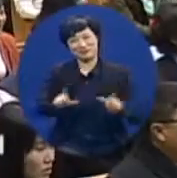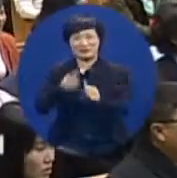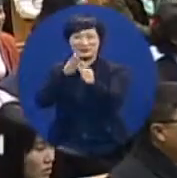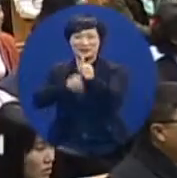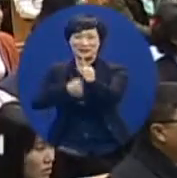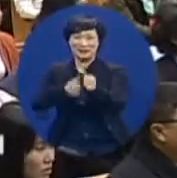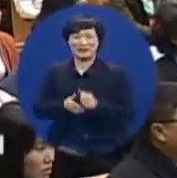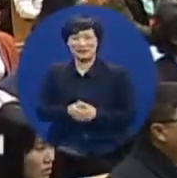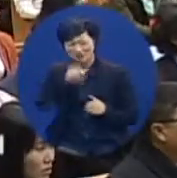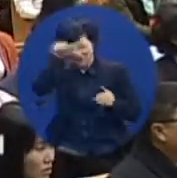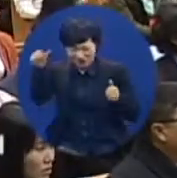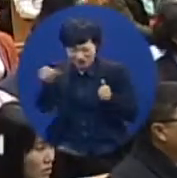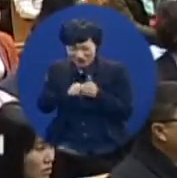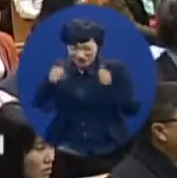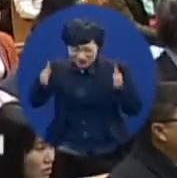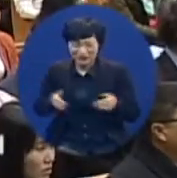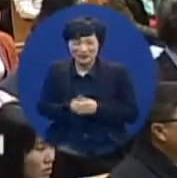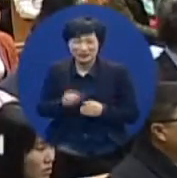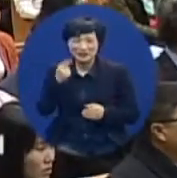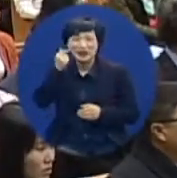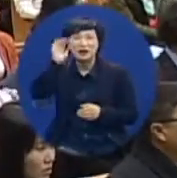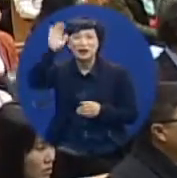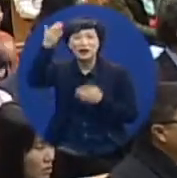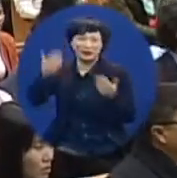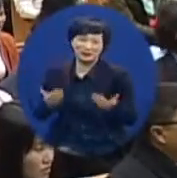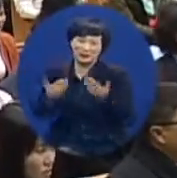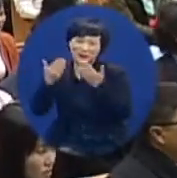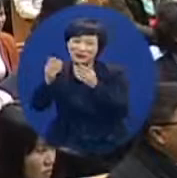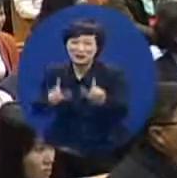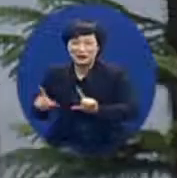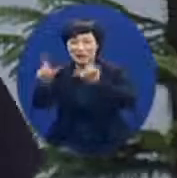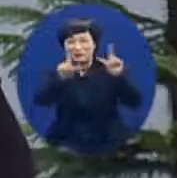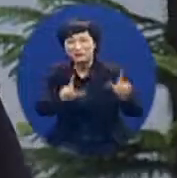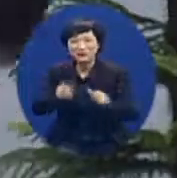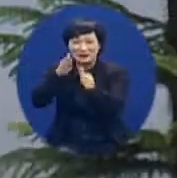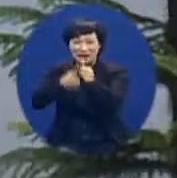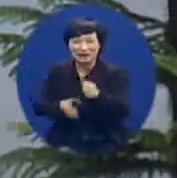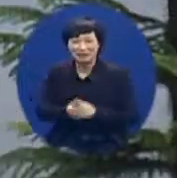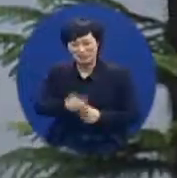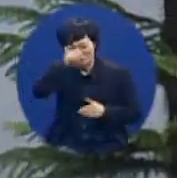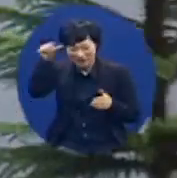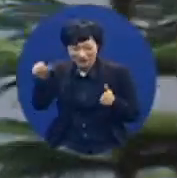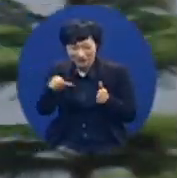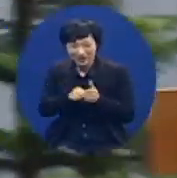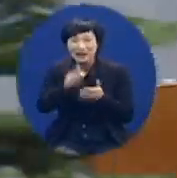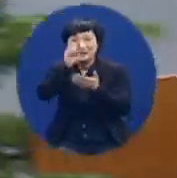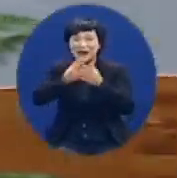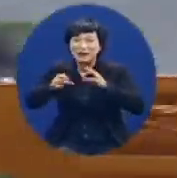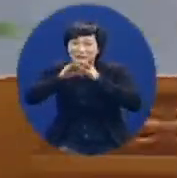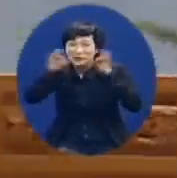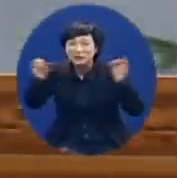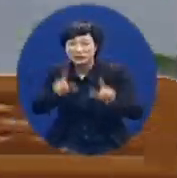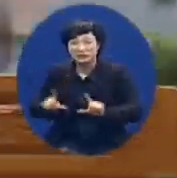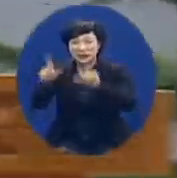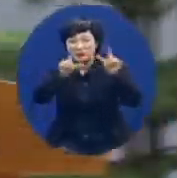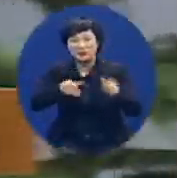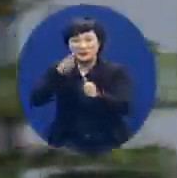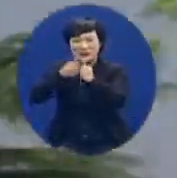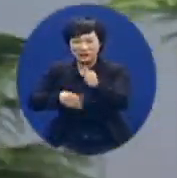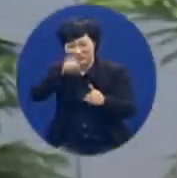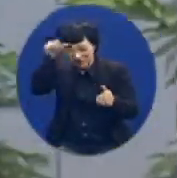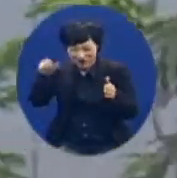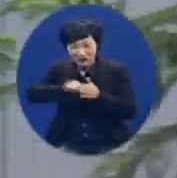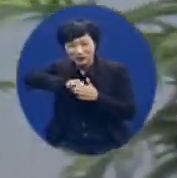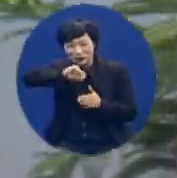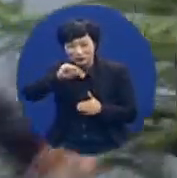아멘 평생을 영광 들리며 살자 아멘 평생을 찬양하며 살자 아멘 평생을 순종하며